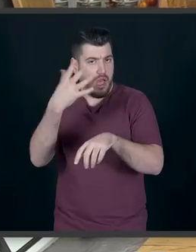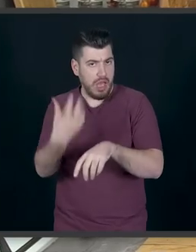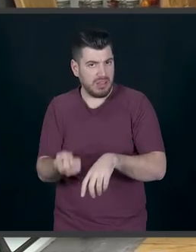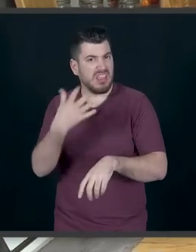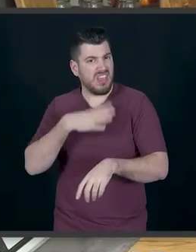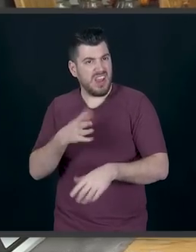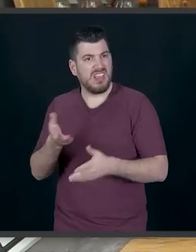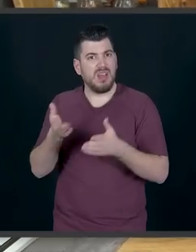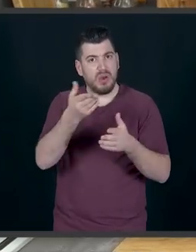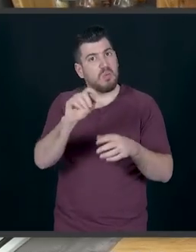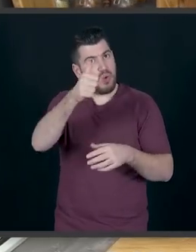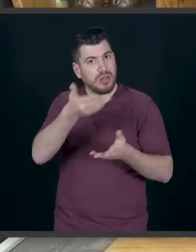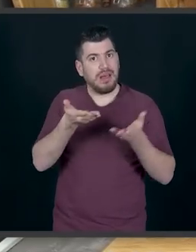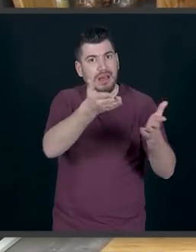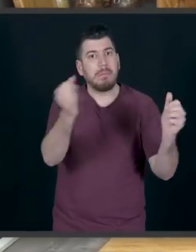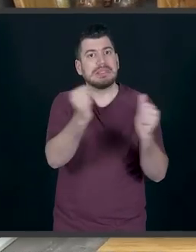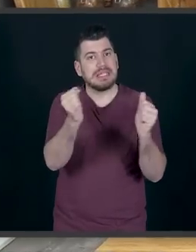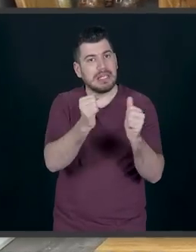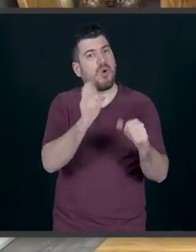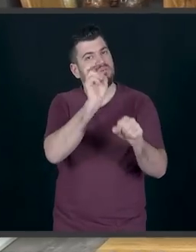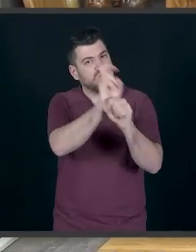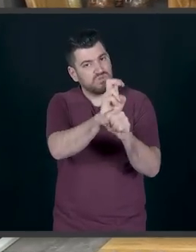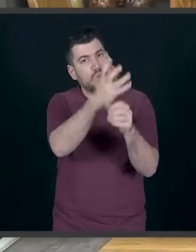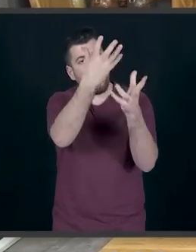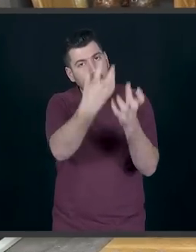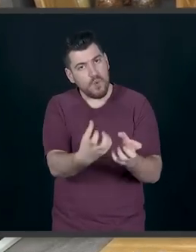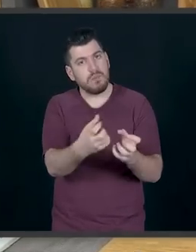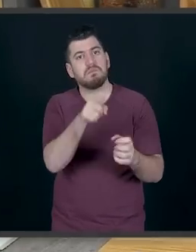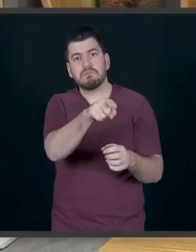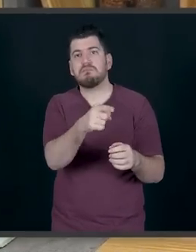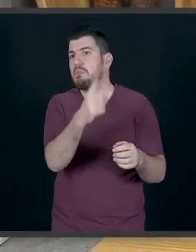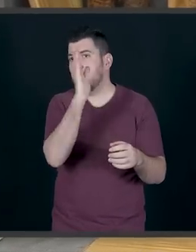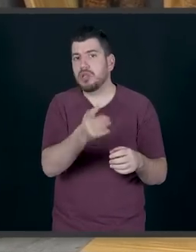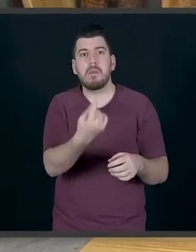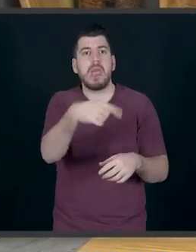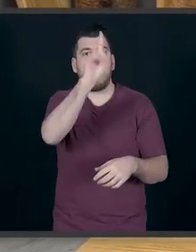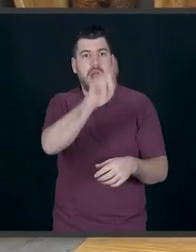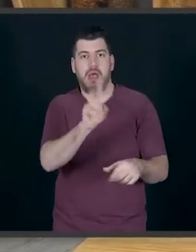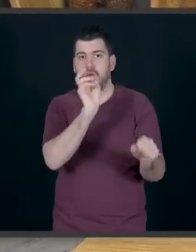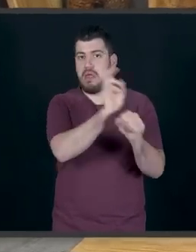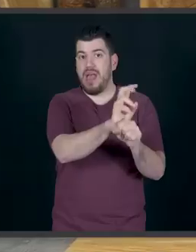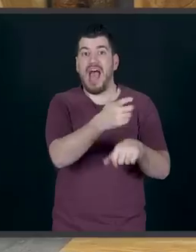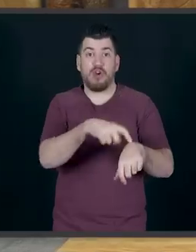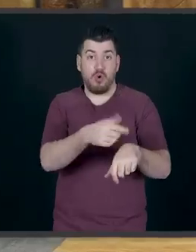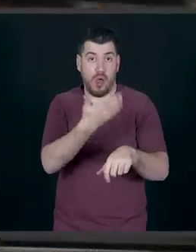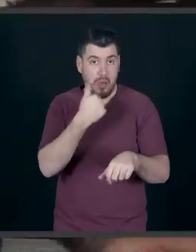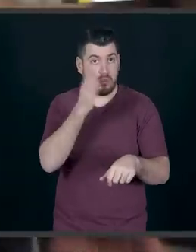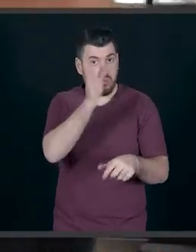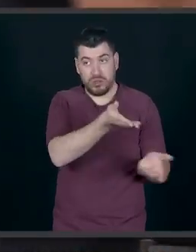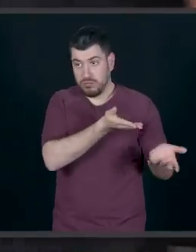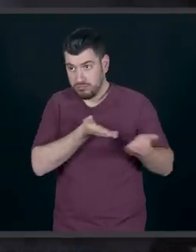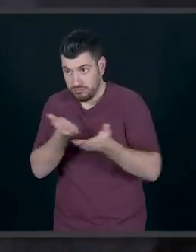ακόμα περισσότερο ώρα στο ψυγείο, μπορείτε. Μέχρι και 24 ώρες μπορείτε να τα αφήσετε στο ψυγείο να μαριναριστεί. Αλλά, άμα δεν έχετε χρόνο, πετάξτε στο